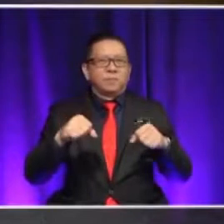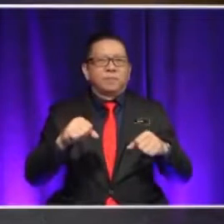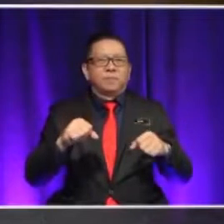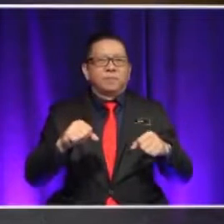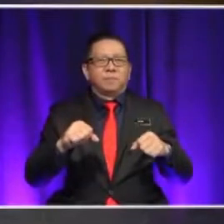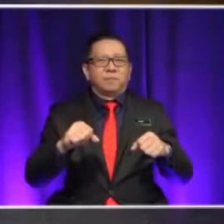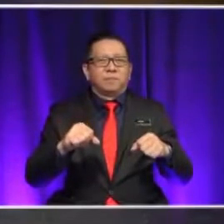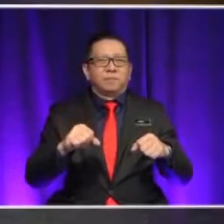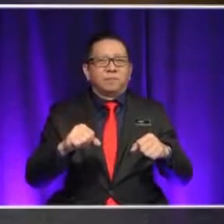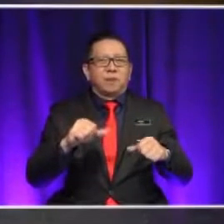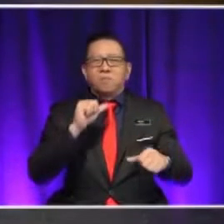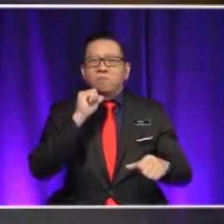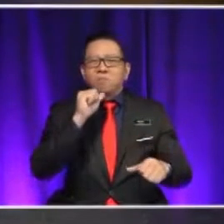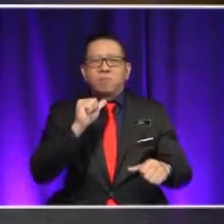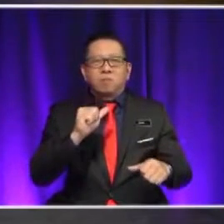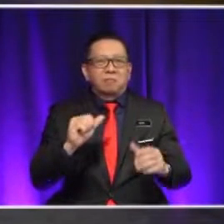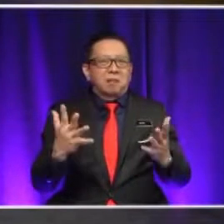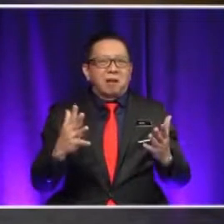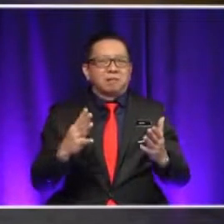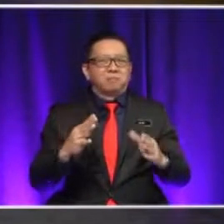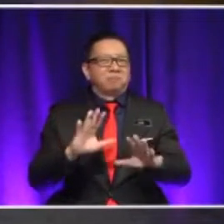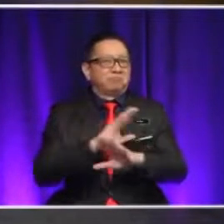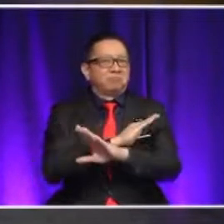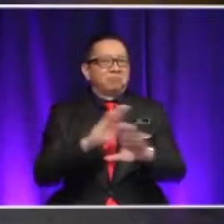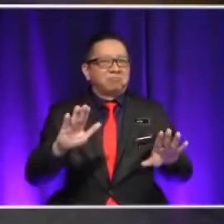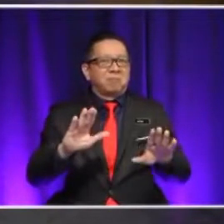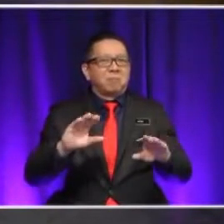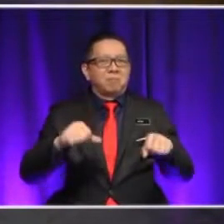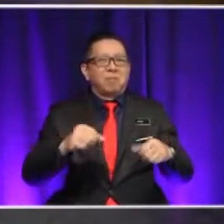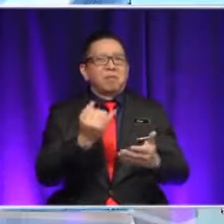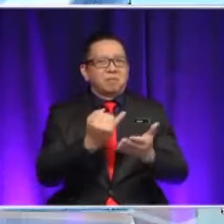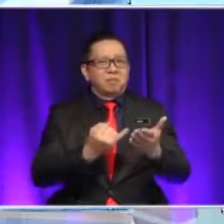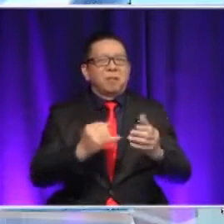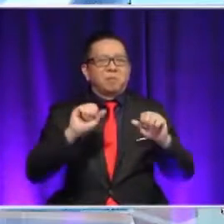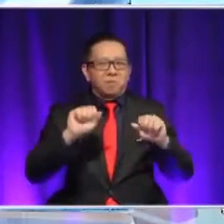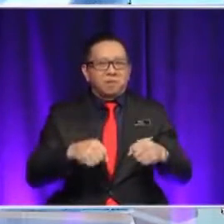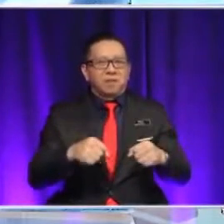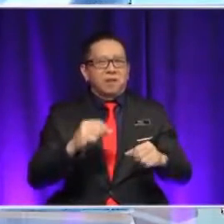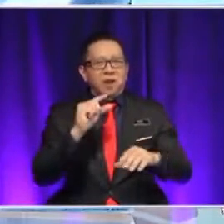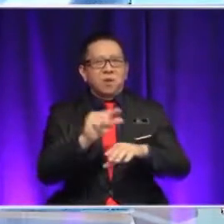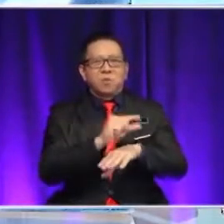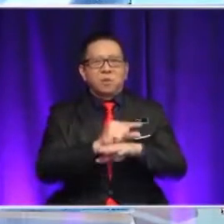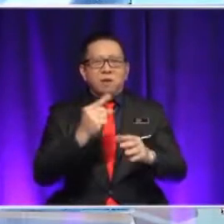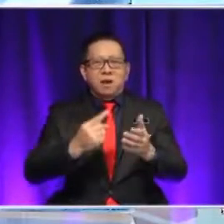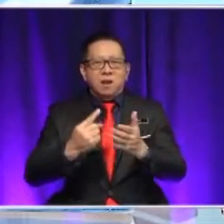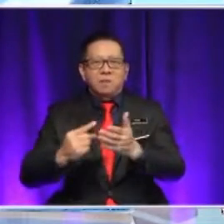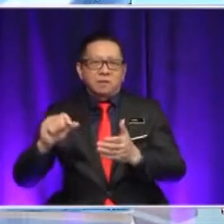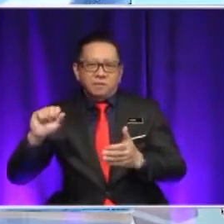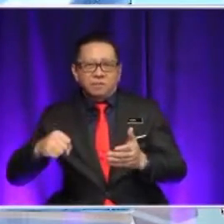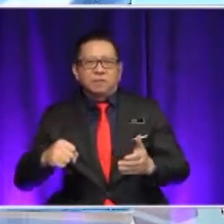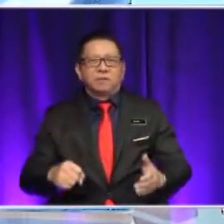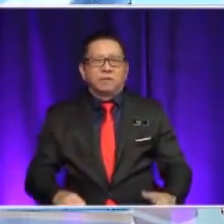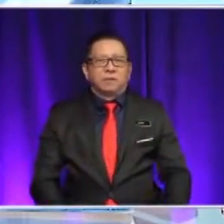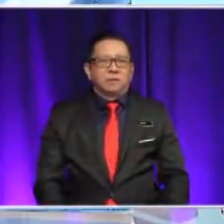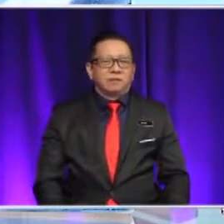kuantiti yang lebih banyak kali itu ngebelek kecil nih terhadap kita punya a penggunaan menikah sini five cek gua